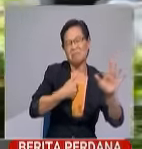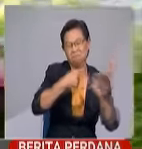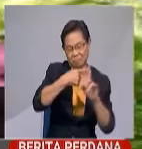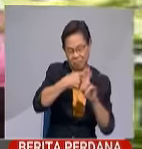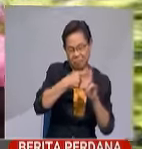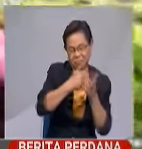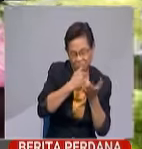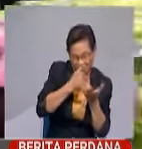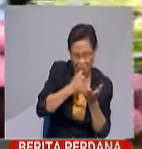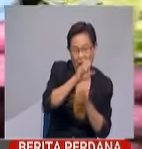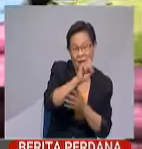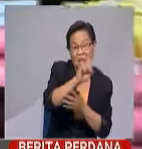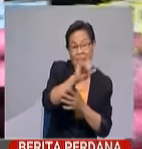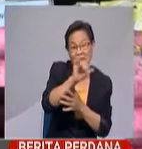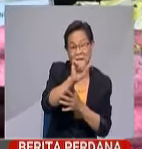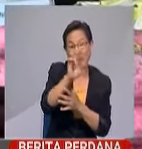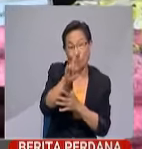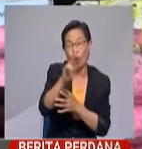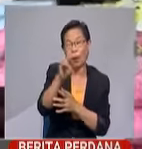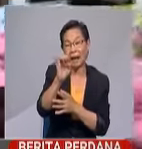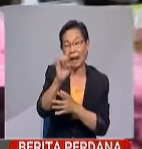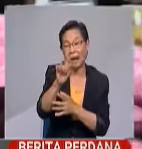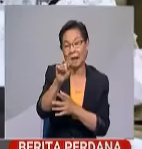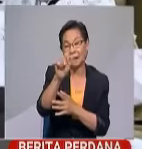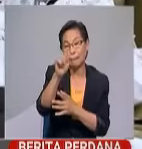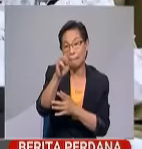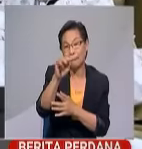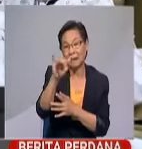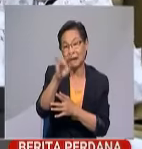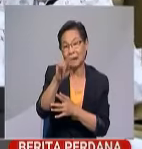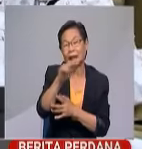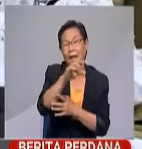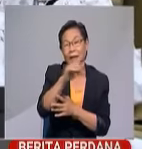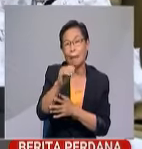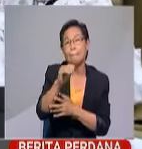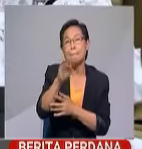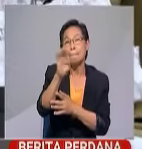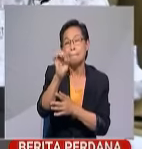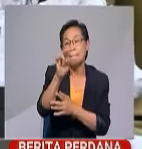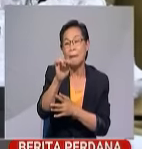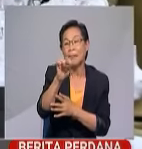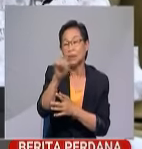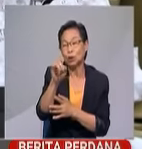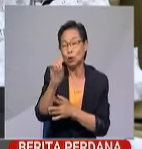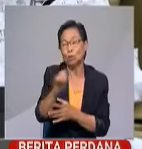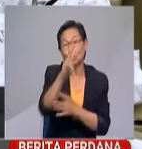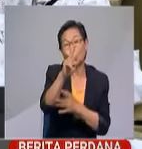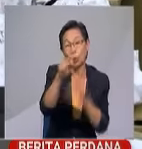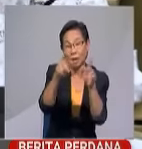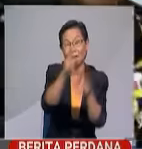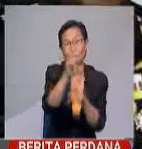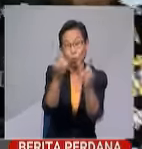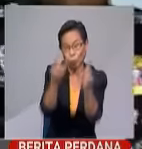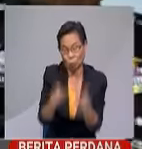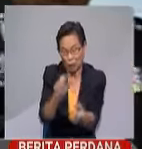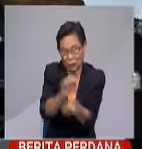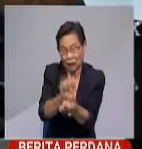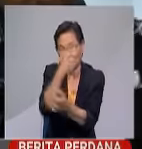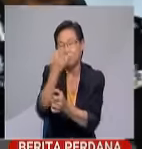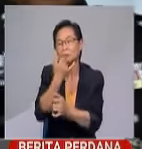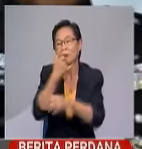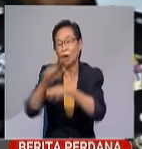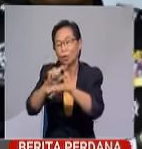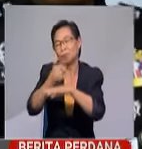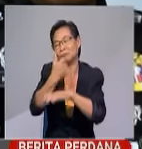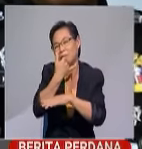dadah jenis syabu, ketamin dan benzo. Manakala 2 lelaki yang ditahan mempunyai rekod jenayah membabitkan aktiviti